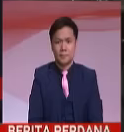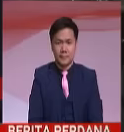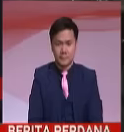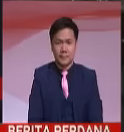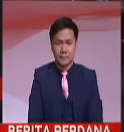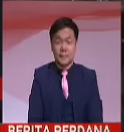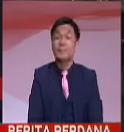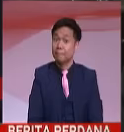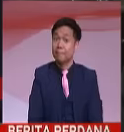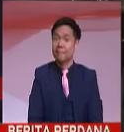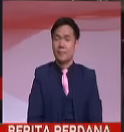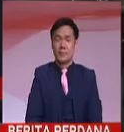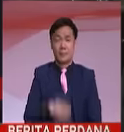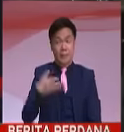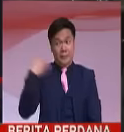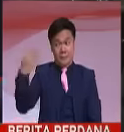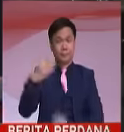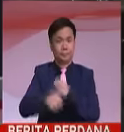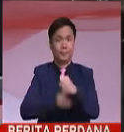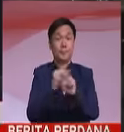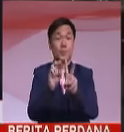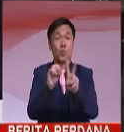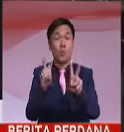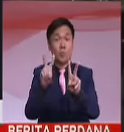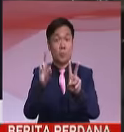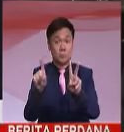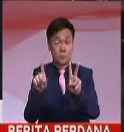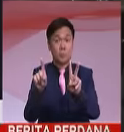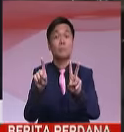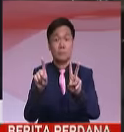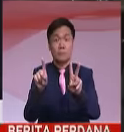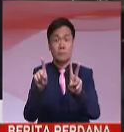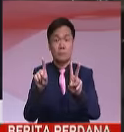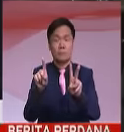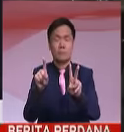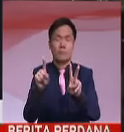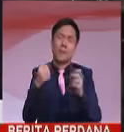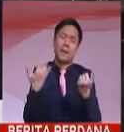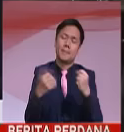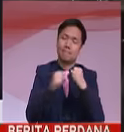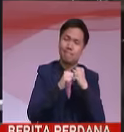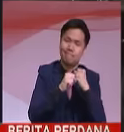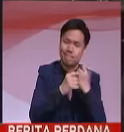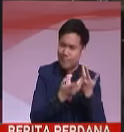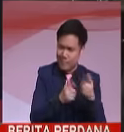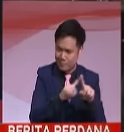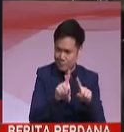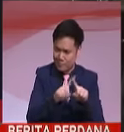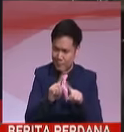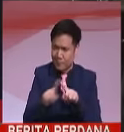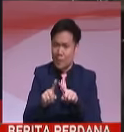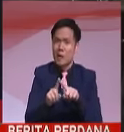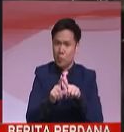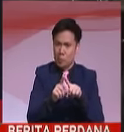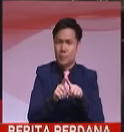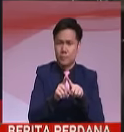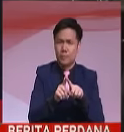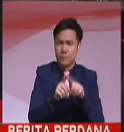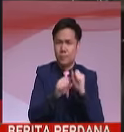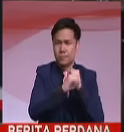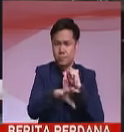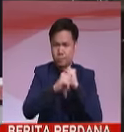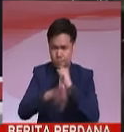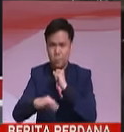Hai Sagita agar Nganjuk kapal tahun 2001 baru kita akan hancurkan kemping kemping kita akan juga activity dan